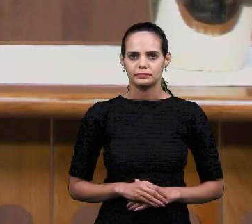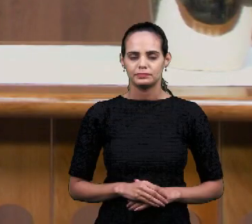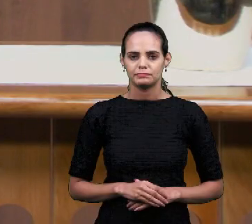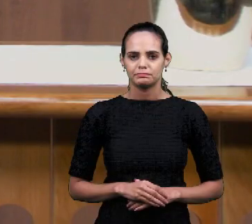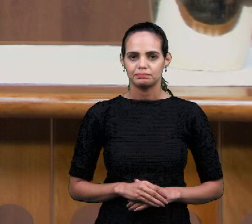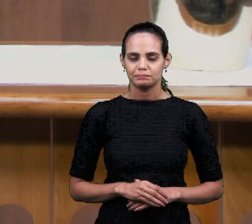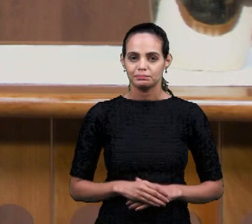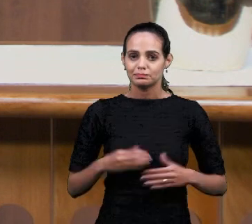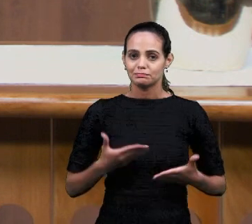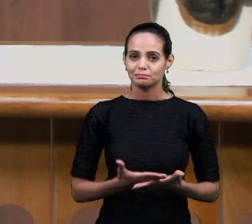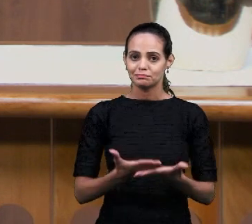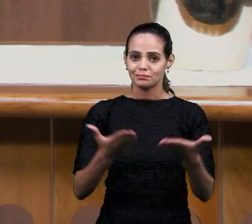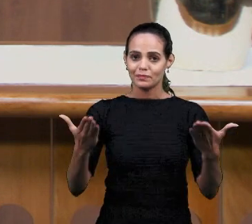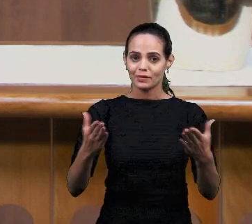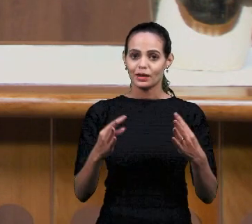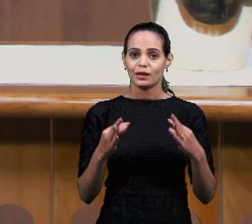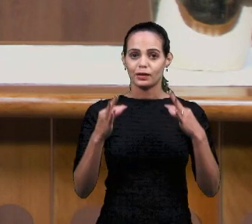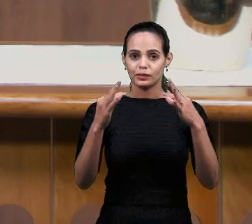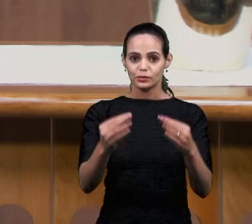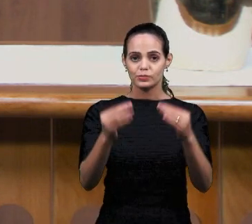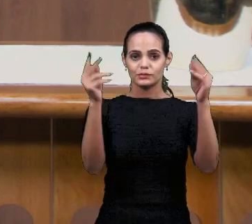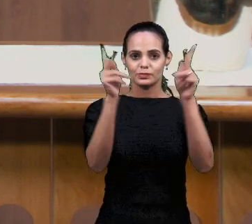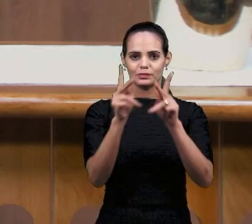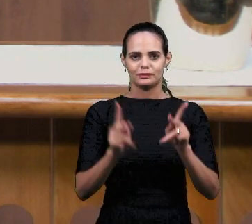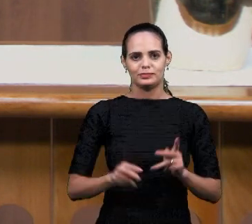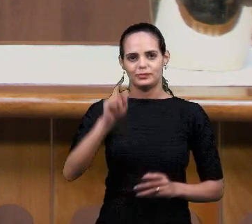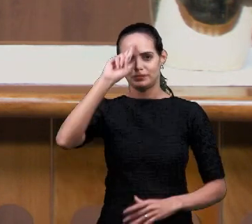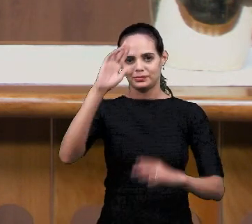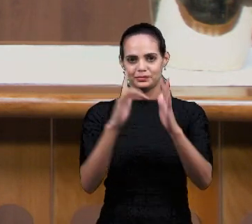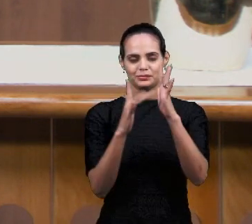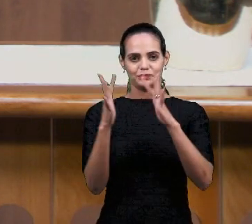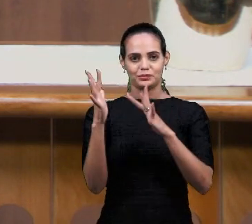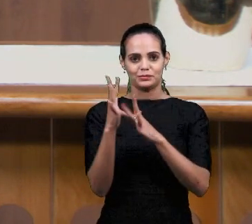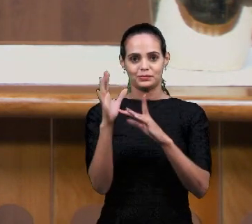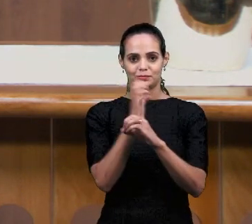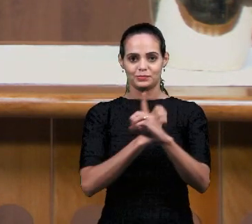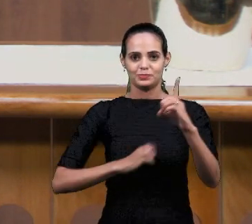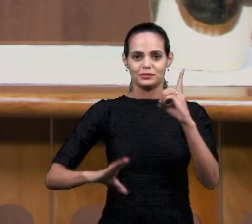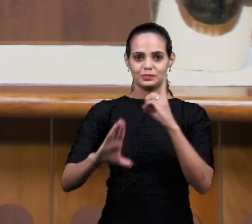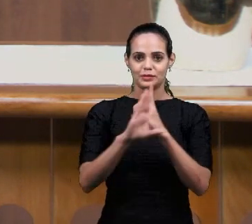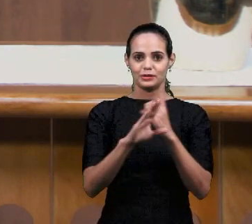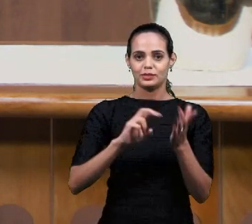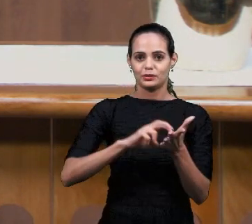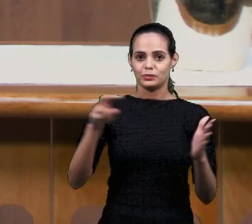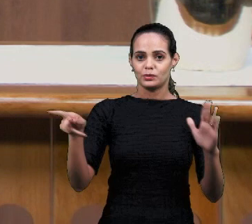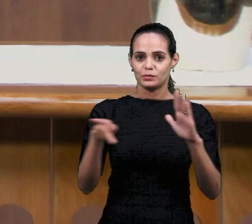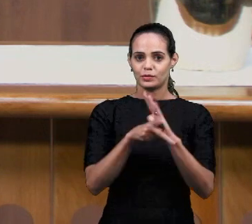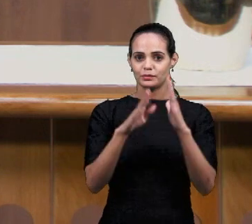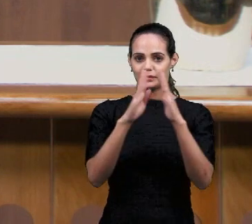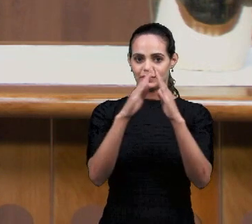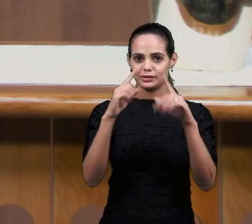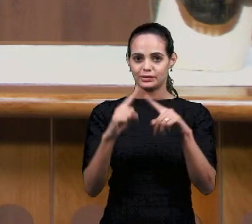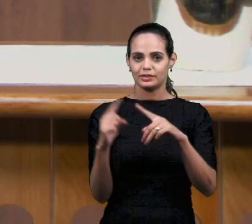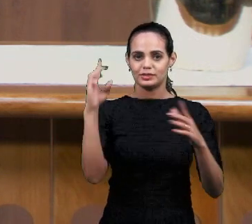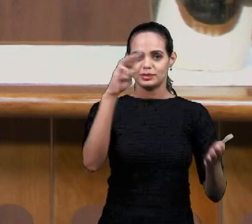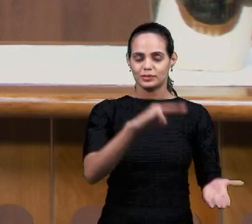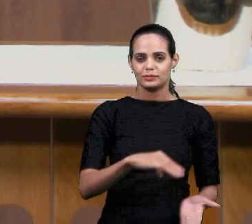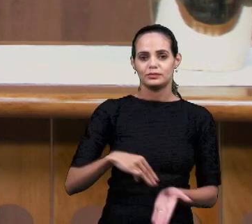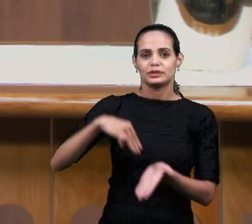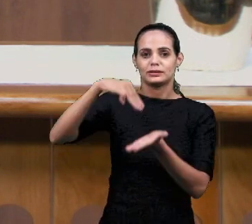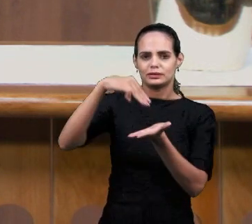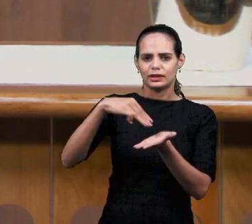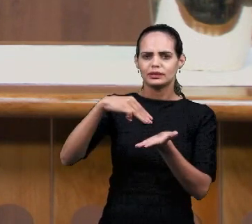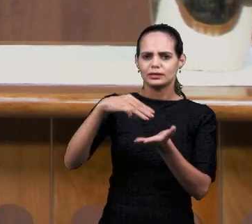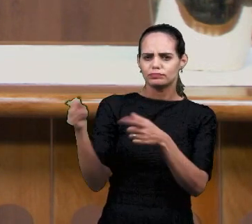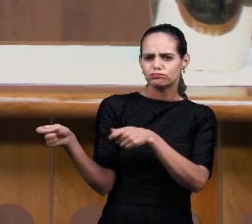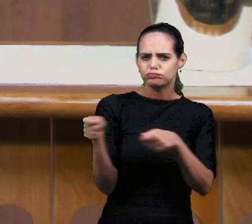Je salue à tous et à toutes dans la paix du Seigneur Jésus. Ça, c'est l'école biblique dominicale de l'Église chrétienne Maranatha. Tous